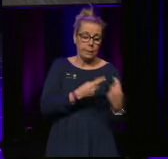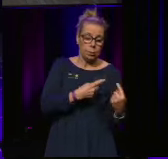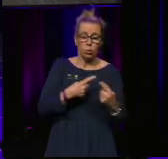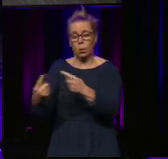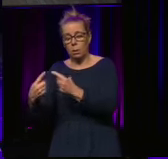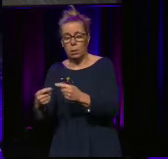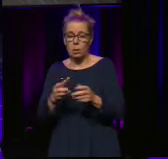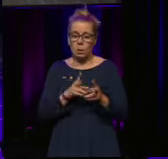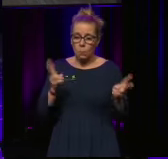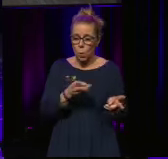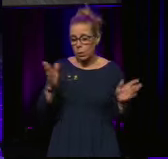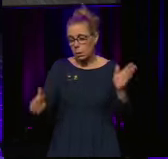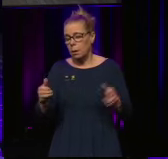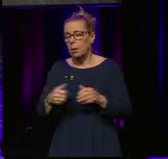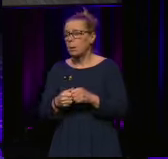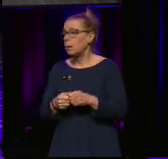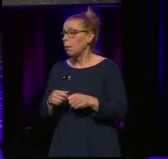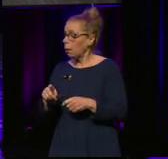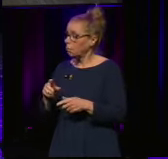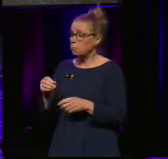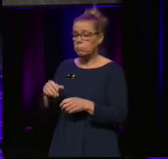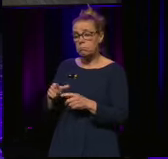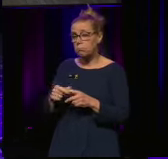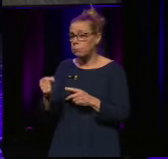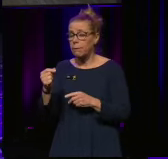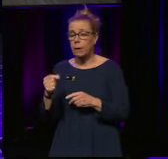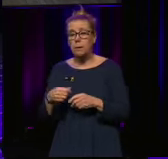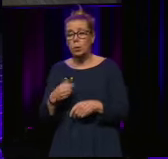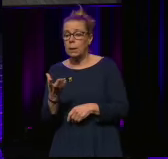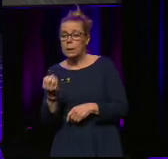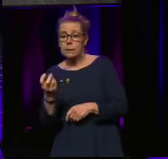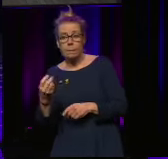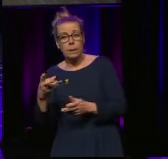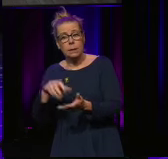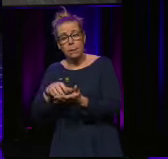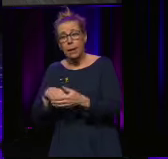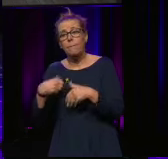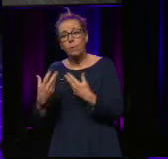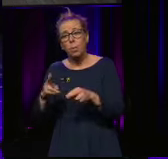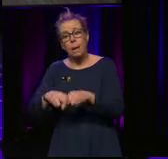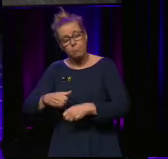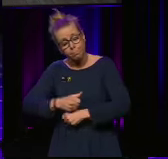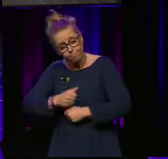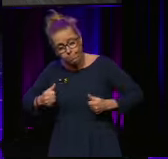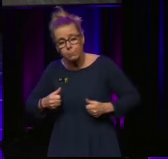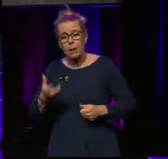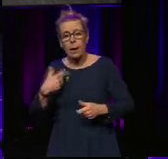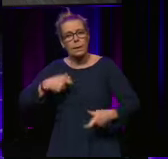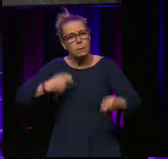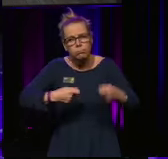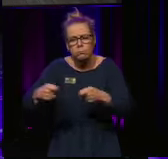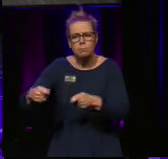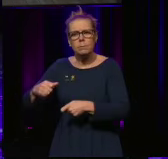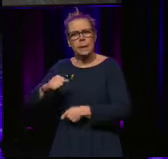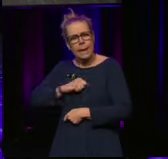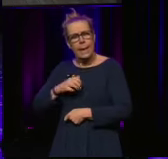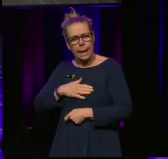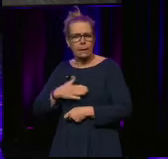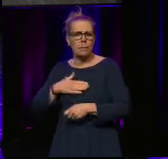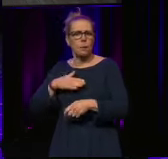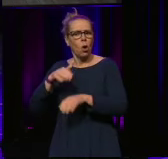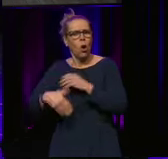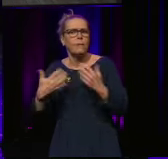utmärkt. Och då kommer ju civilsamhället att kunna också få plats för att gå ut och propagera för sin egen överlevnad,